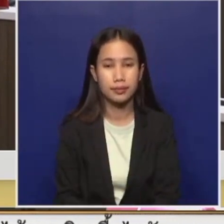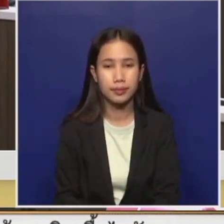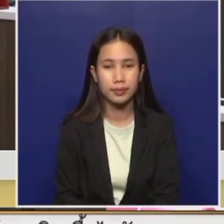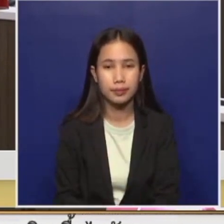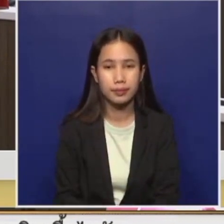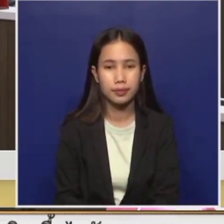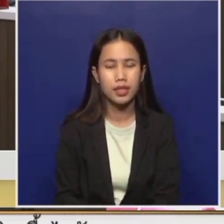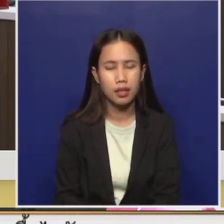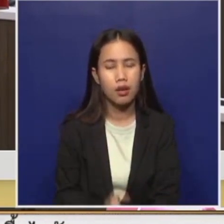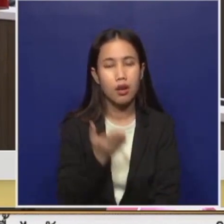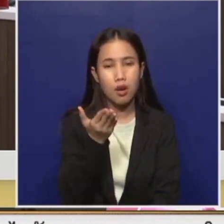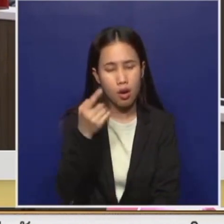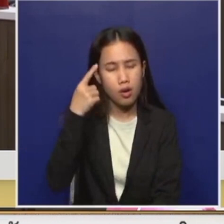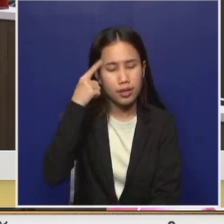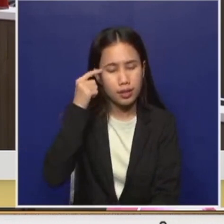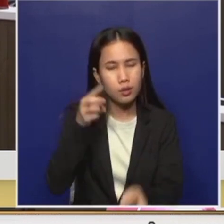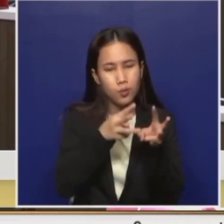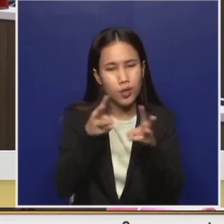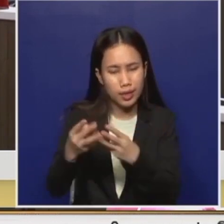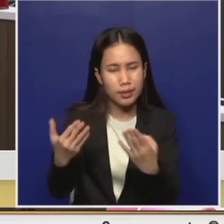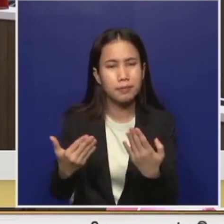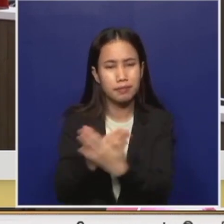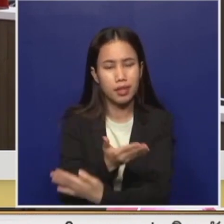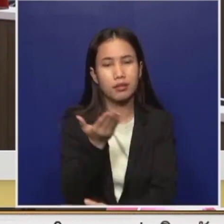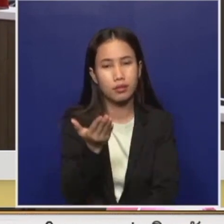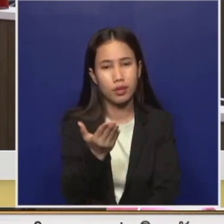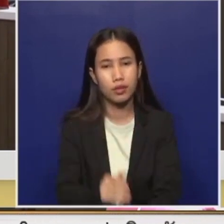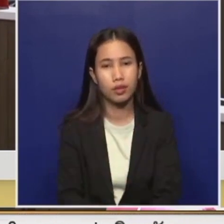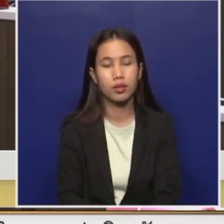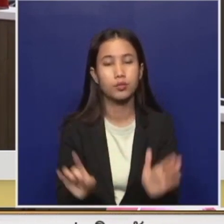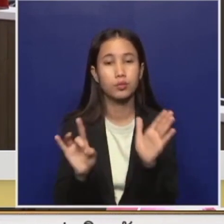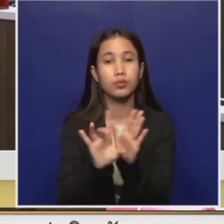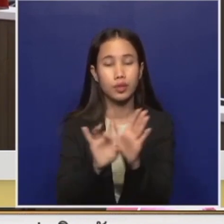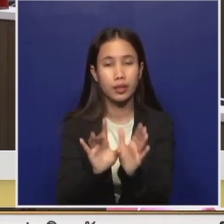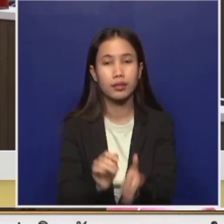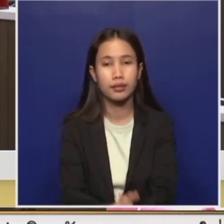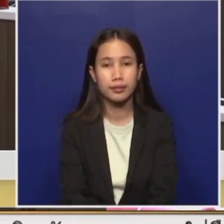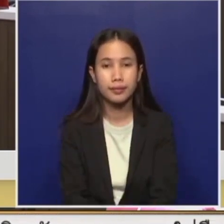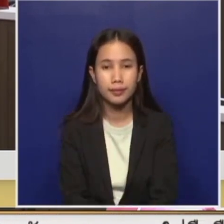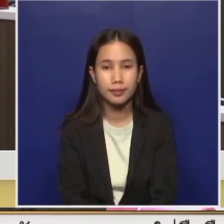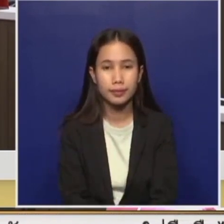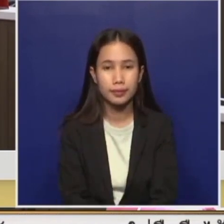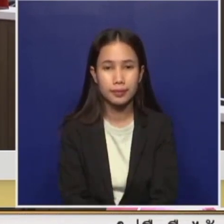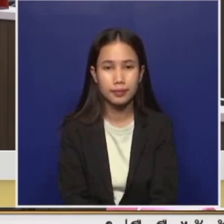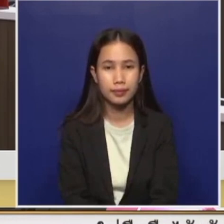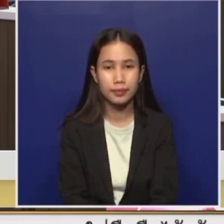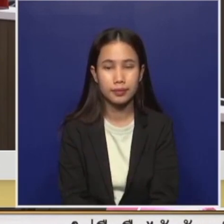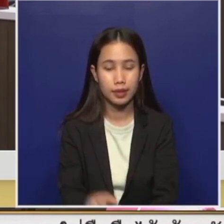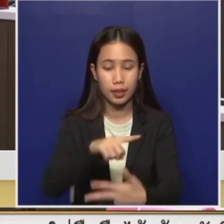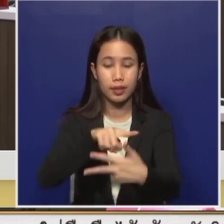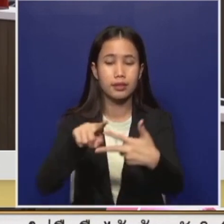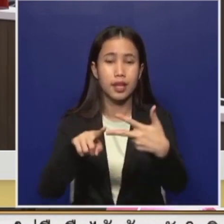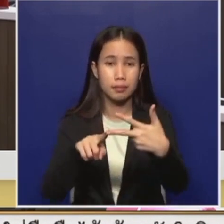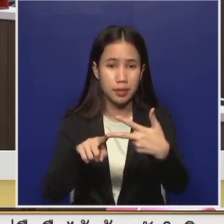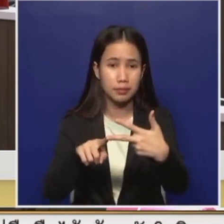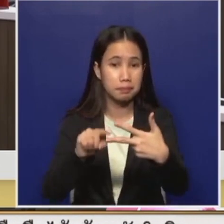เปลยนนะครบ วธคิดของท่านทจะทำงาน มนตทำอยางงานครัสุดท้ายกทำทานครับ แม้ไม่เกิดสามเรื่องนี้นะคร